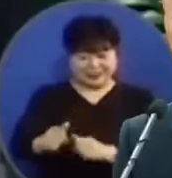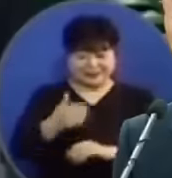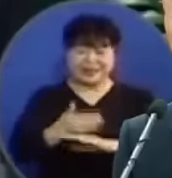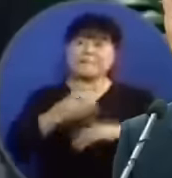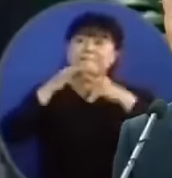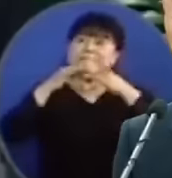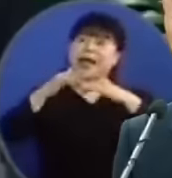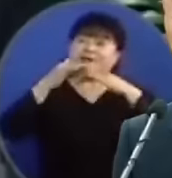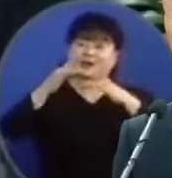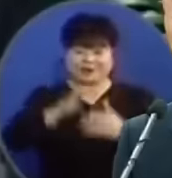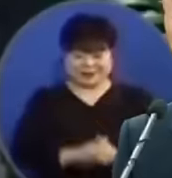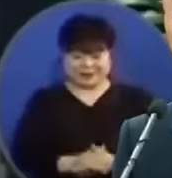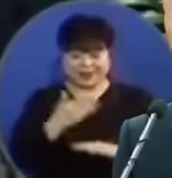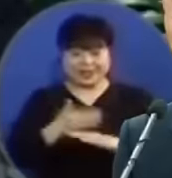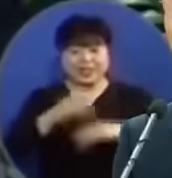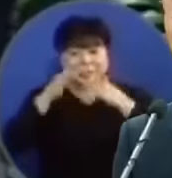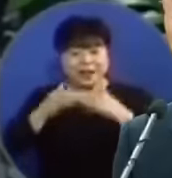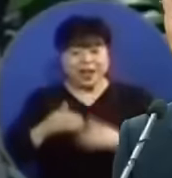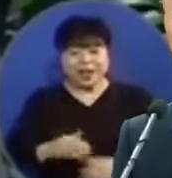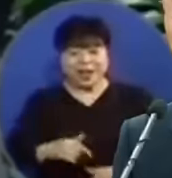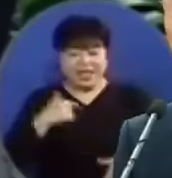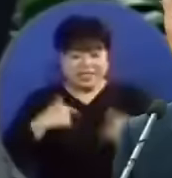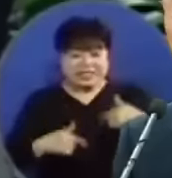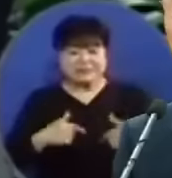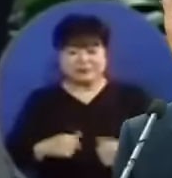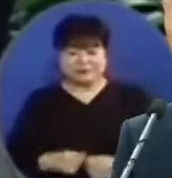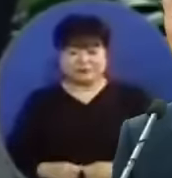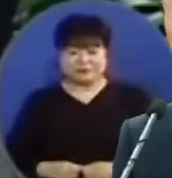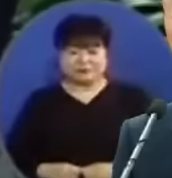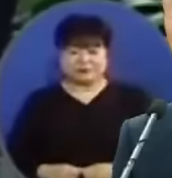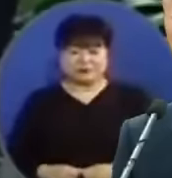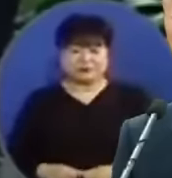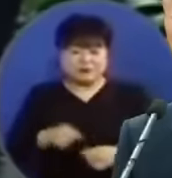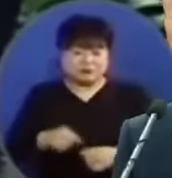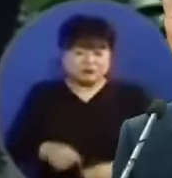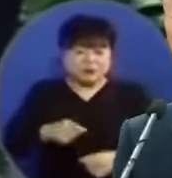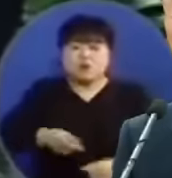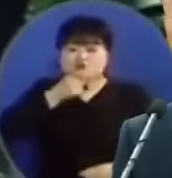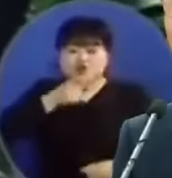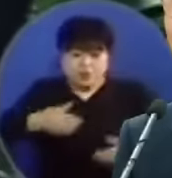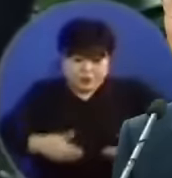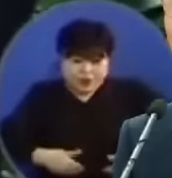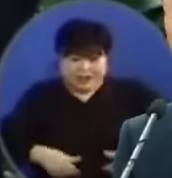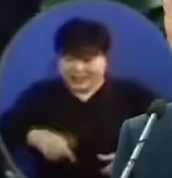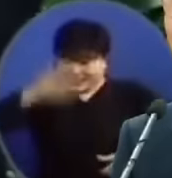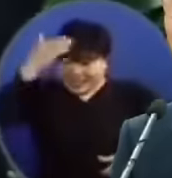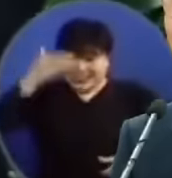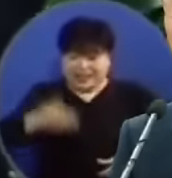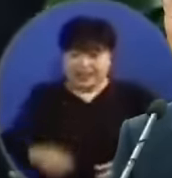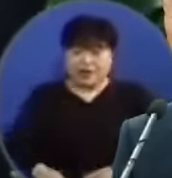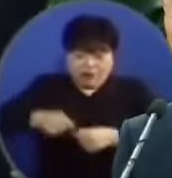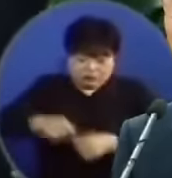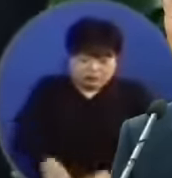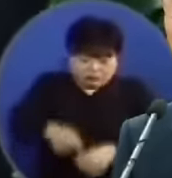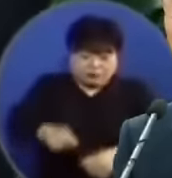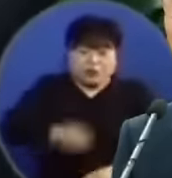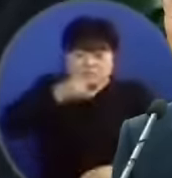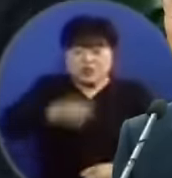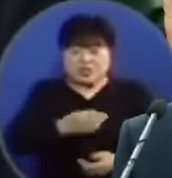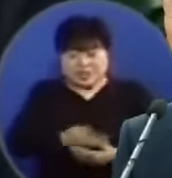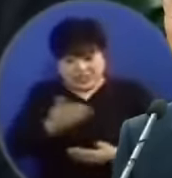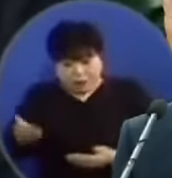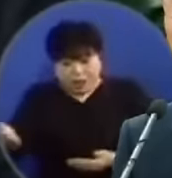방언으로 말하잖아요. 방언은 기쁨의 펌프인 것입니다. 물이 필요할 때 옛날에는 펌프를 해서 물을 팍팍 나오는